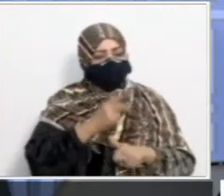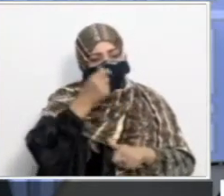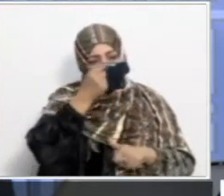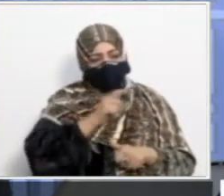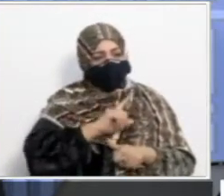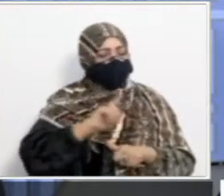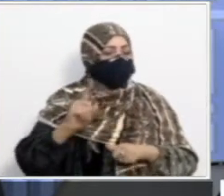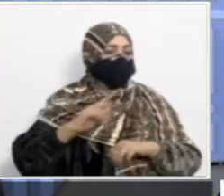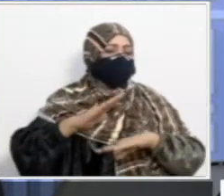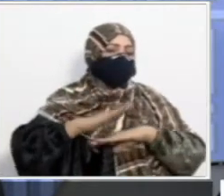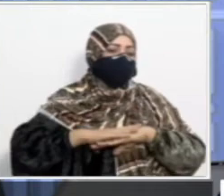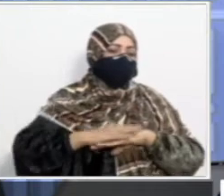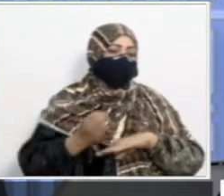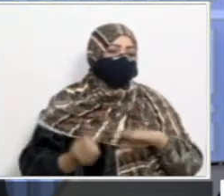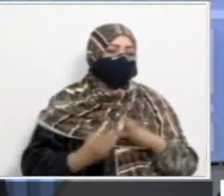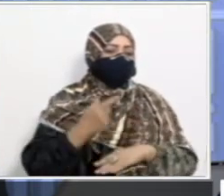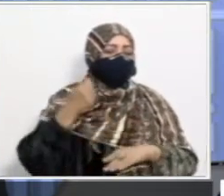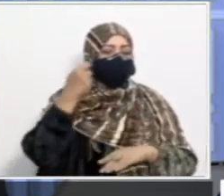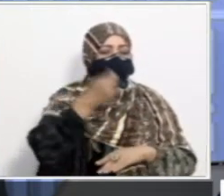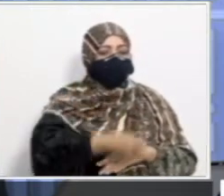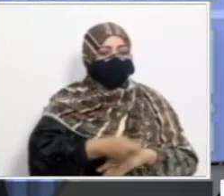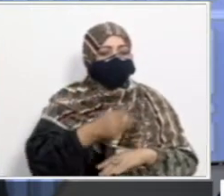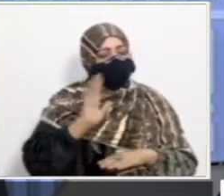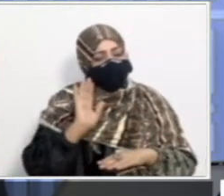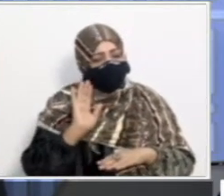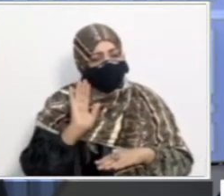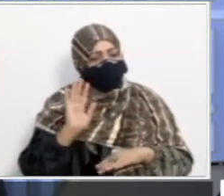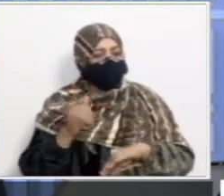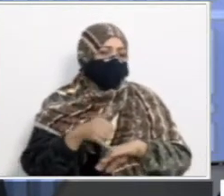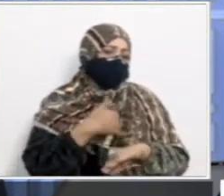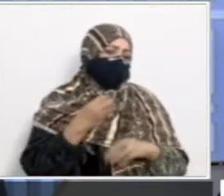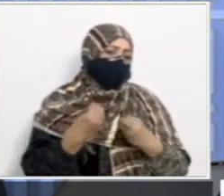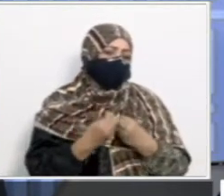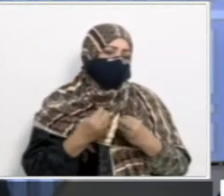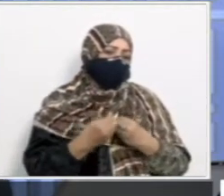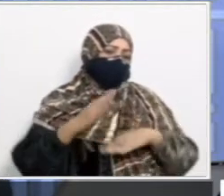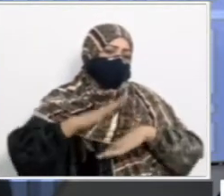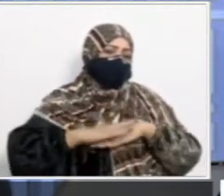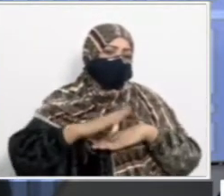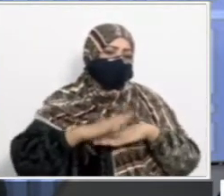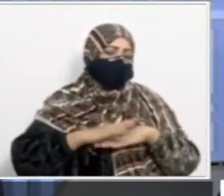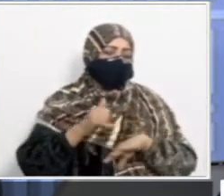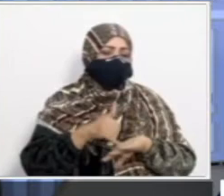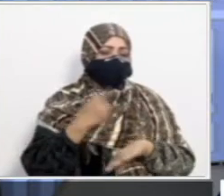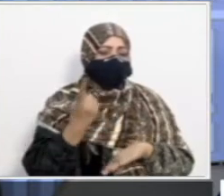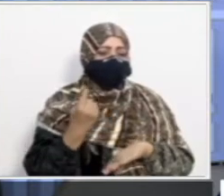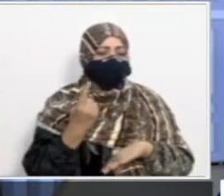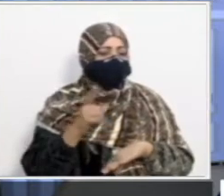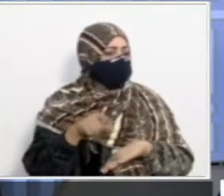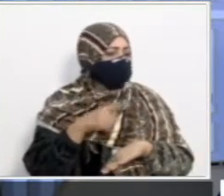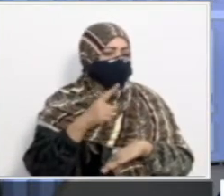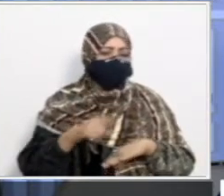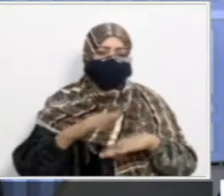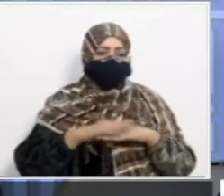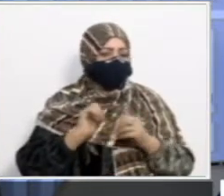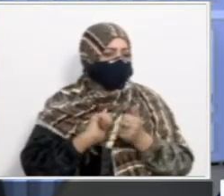هذا إذا كان الخطبة عندكم فيها عقد قران، وإذا كان ما فيش عقد فما فيش طلاق. الأخت نجمة من جدابية